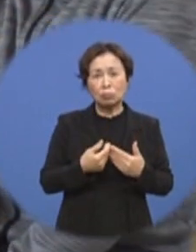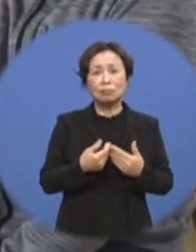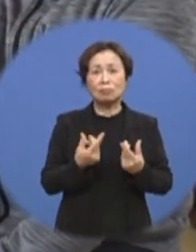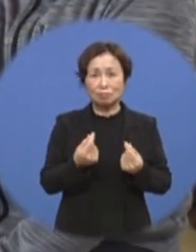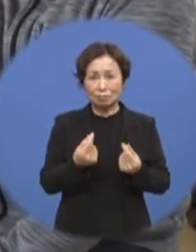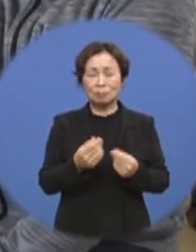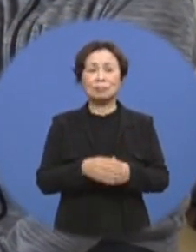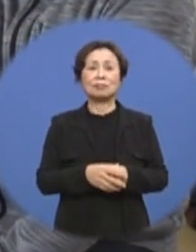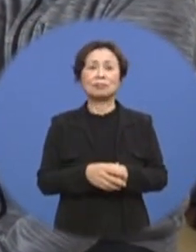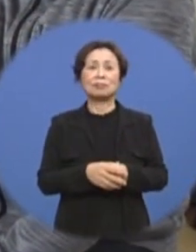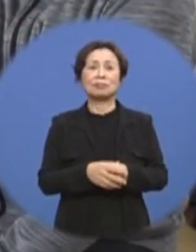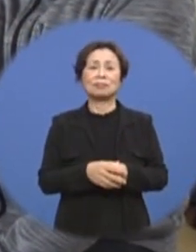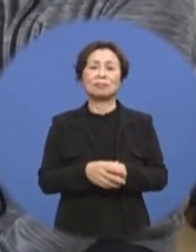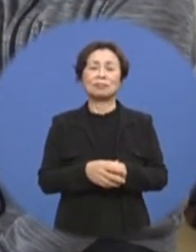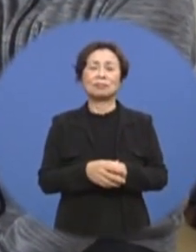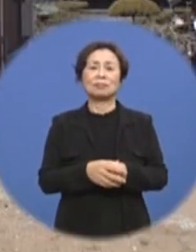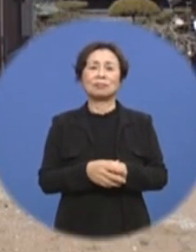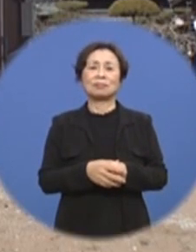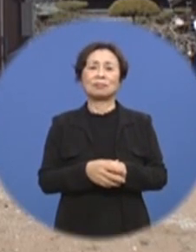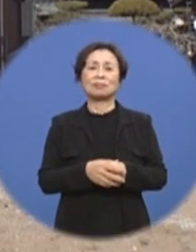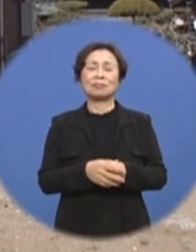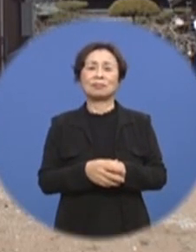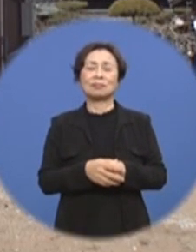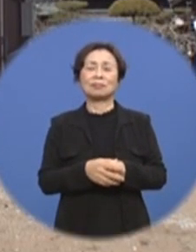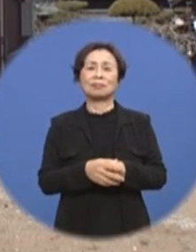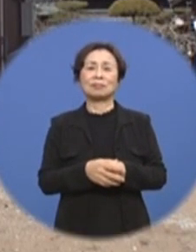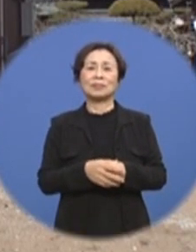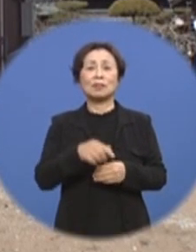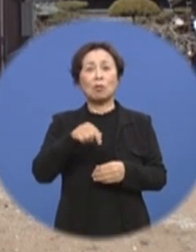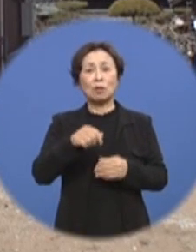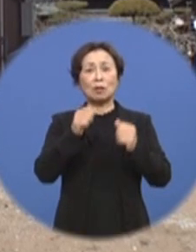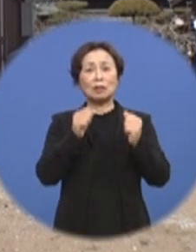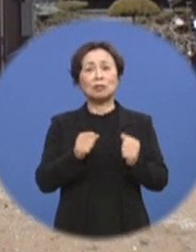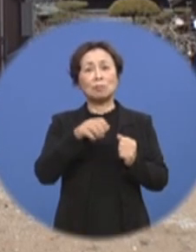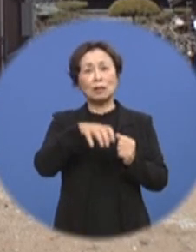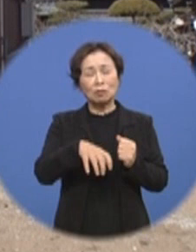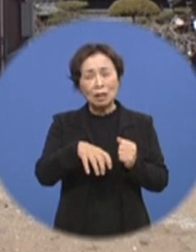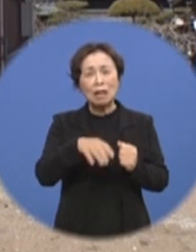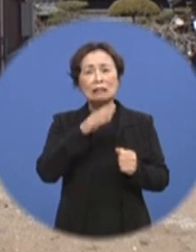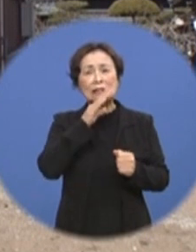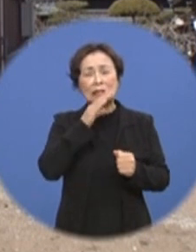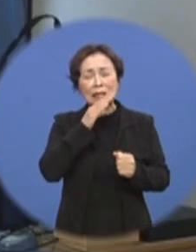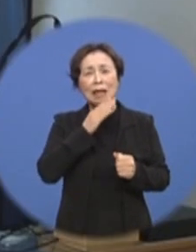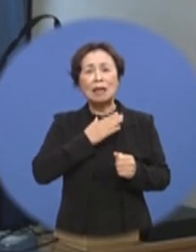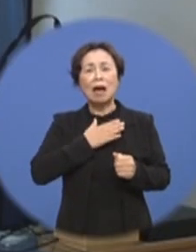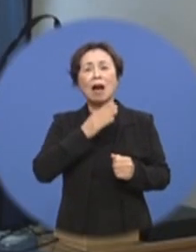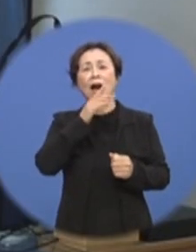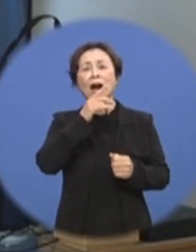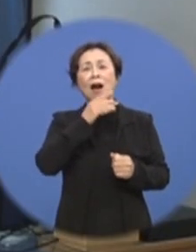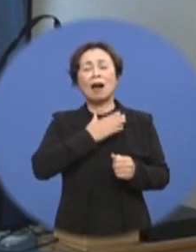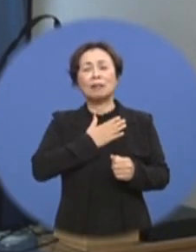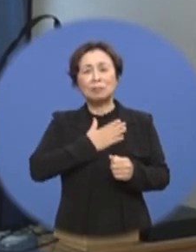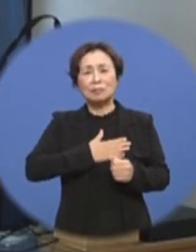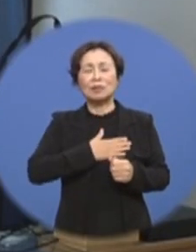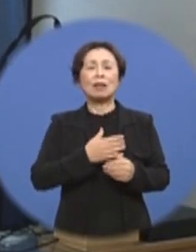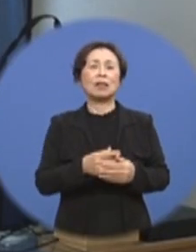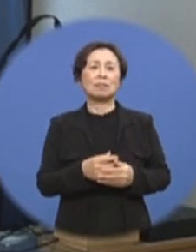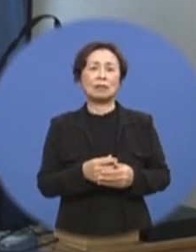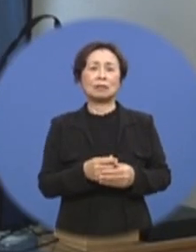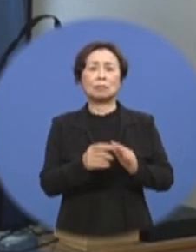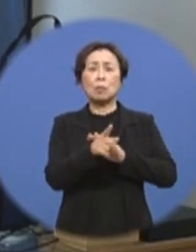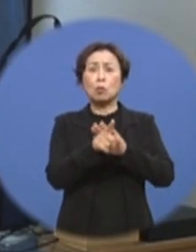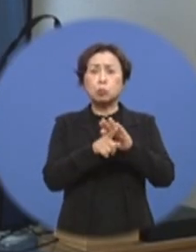あるのでその英語やっぱりここに実感しているというのがありますねやっぱ引きこもっていると